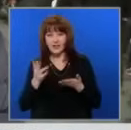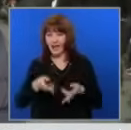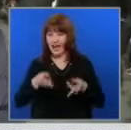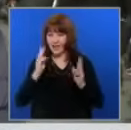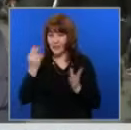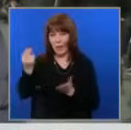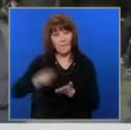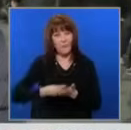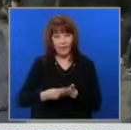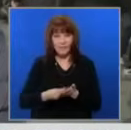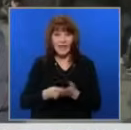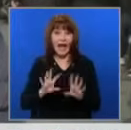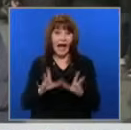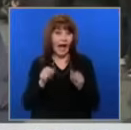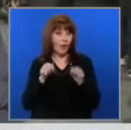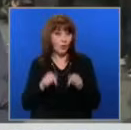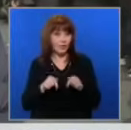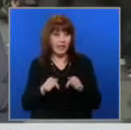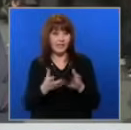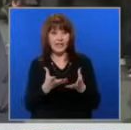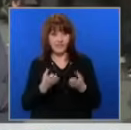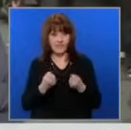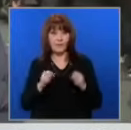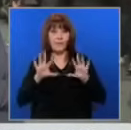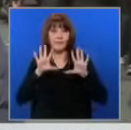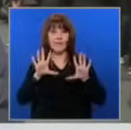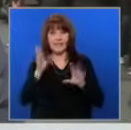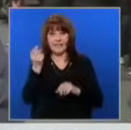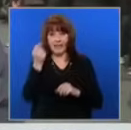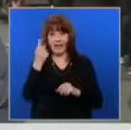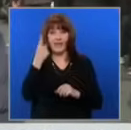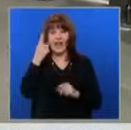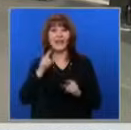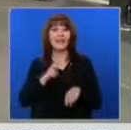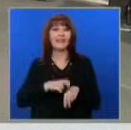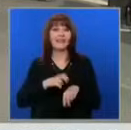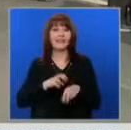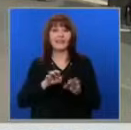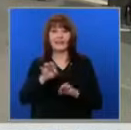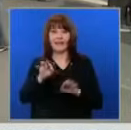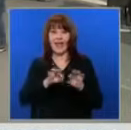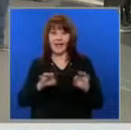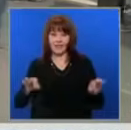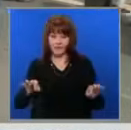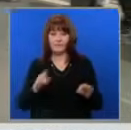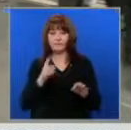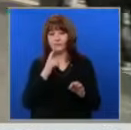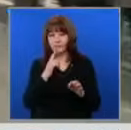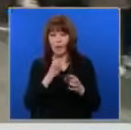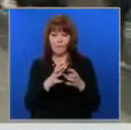подписите. Ако днес вземем 10 лева на декар или ставки при плодове и зеленчуци